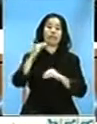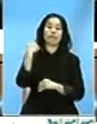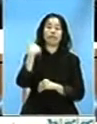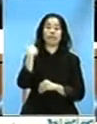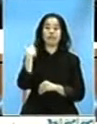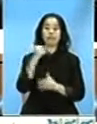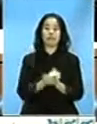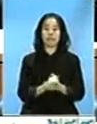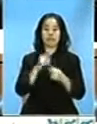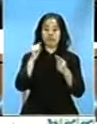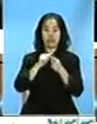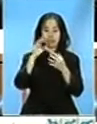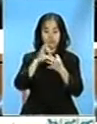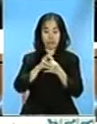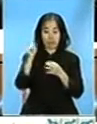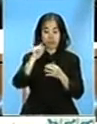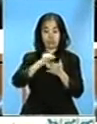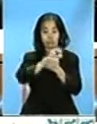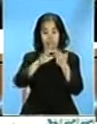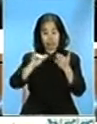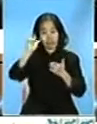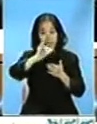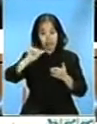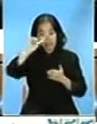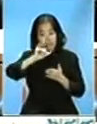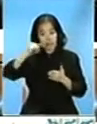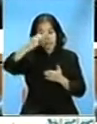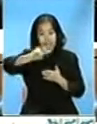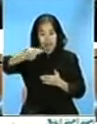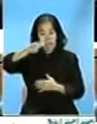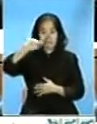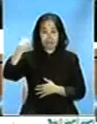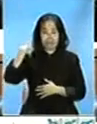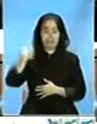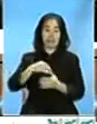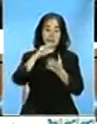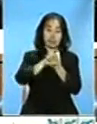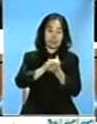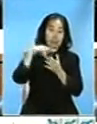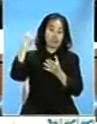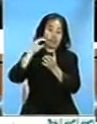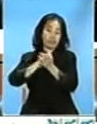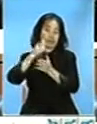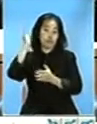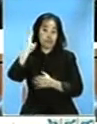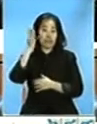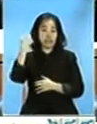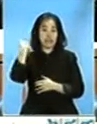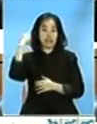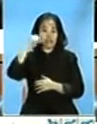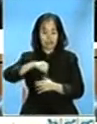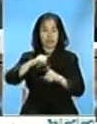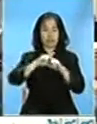ว่าแม้ว่าจะไม่ใช่เครือญาติกันแม้ว่าจะไม่ใช่สามีภรรยากันแต่ว่าหลายคน